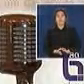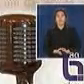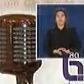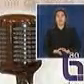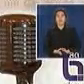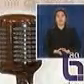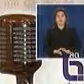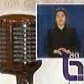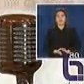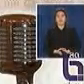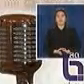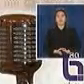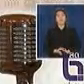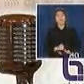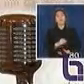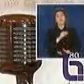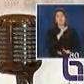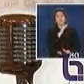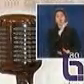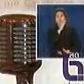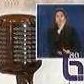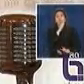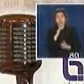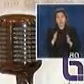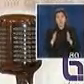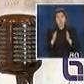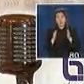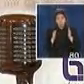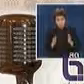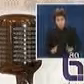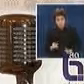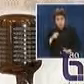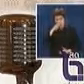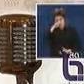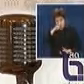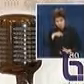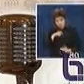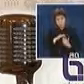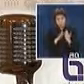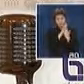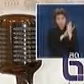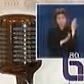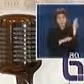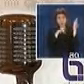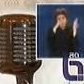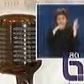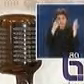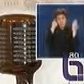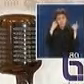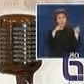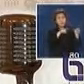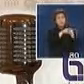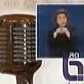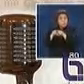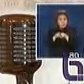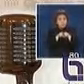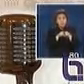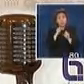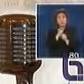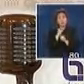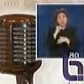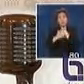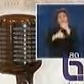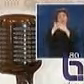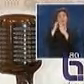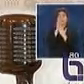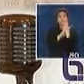เมื่อประเทศไทยและประชาชนไทยมีความเชื่อมั่นที่จะฟื้นฟูประเทศด้วยกันได้จะเป็นอีกห